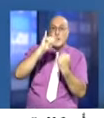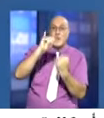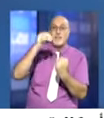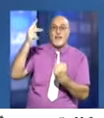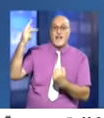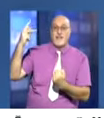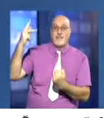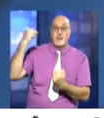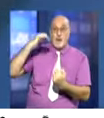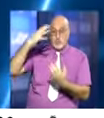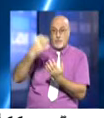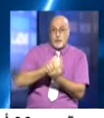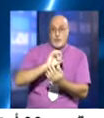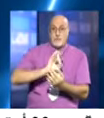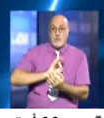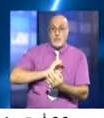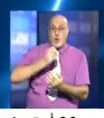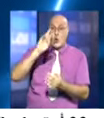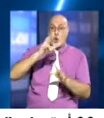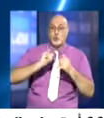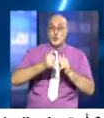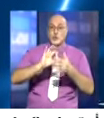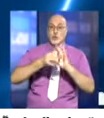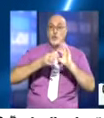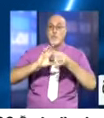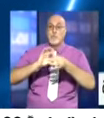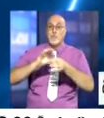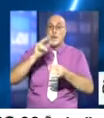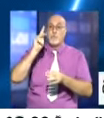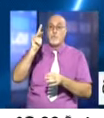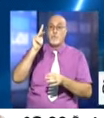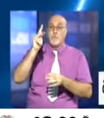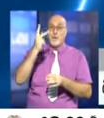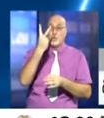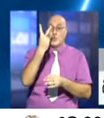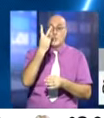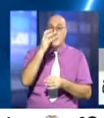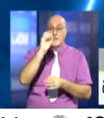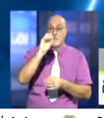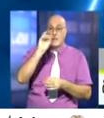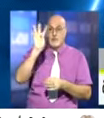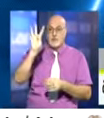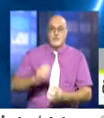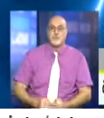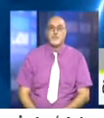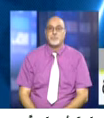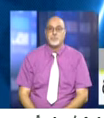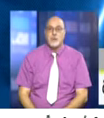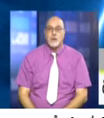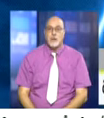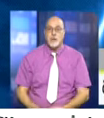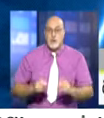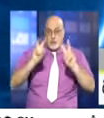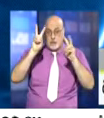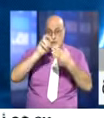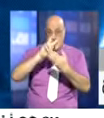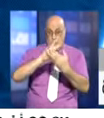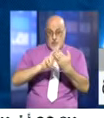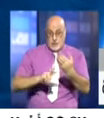سهره امس بالميداليه الذهبيه ضمن اولمبياد باريس 2024 وجاء في تهنئه رئيس